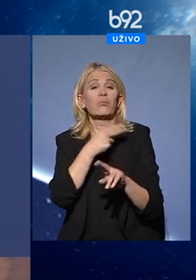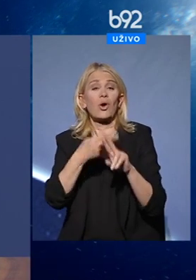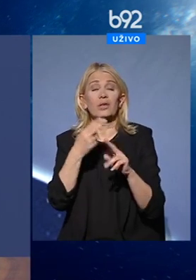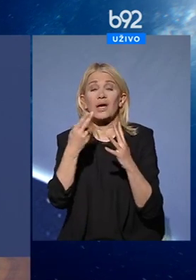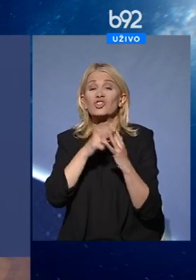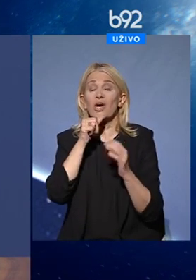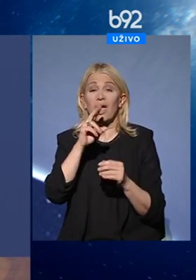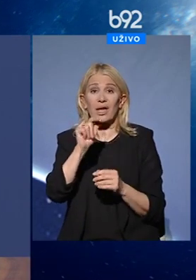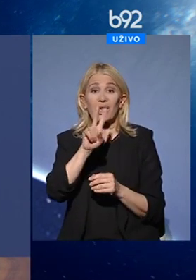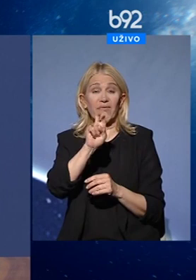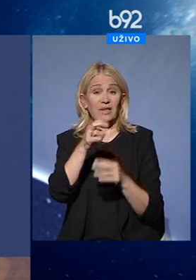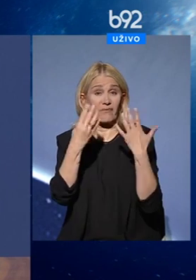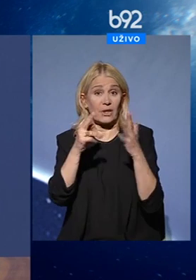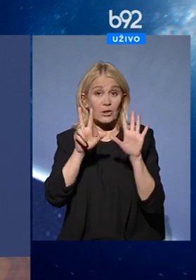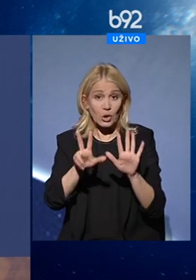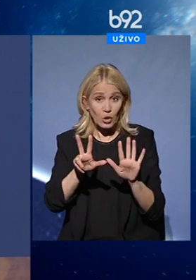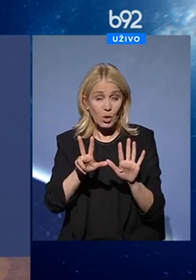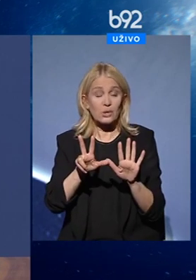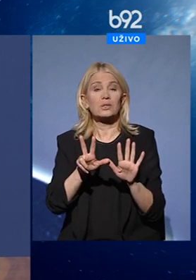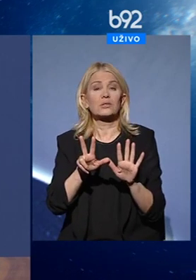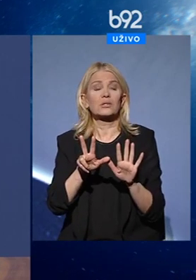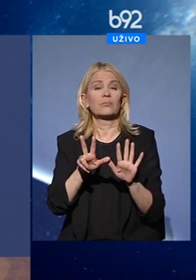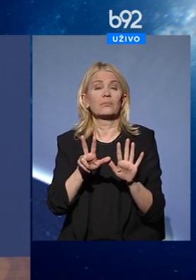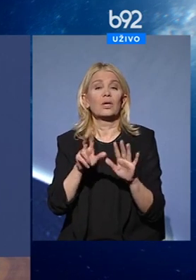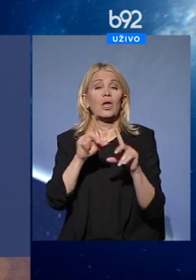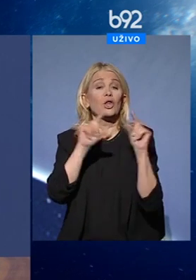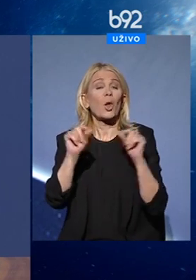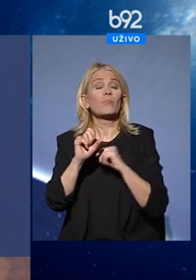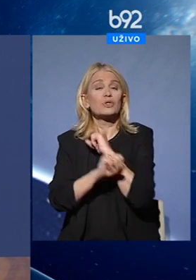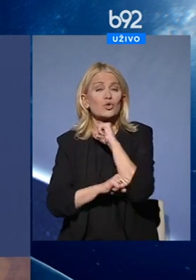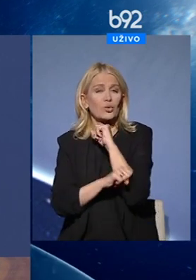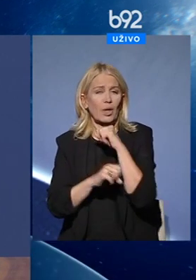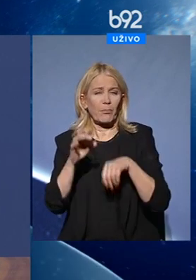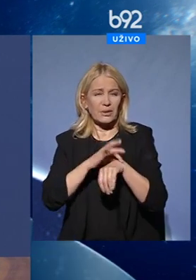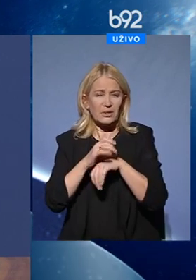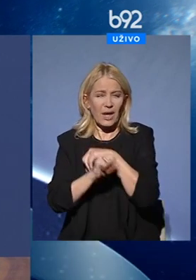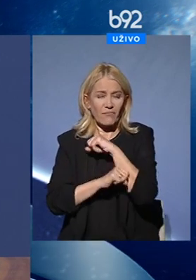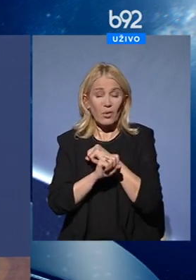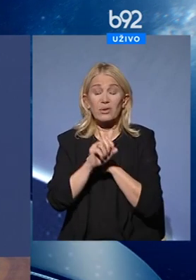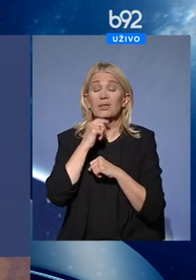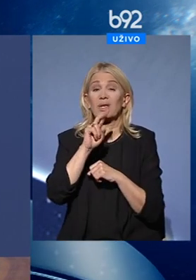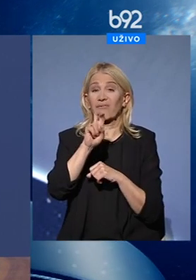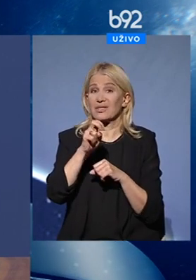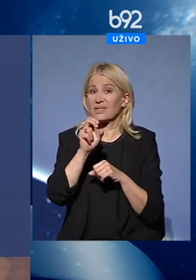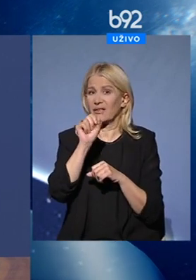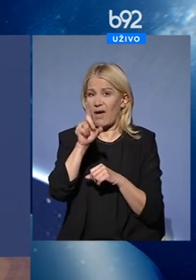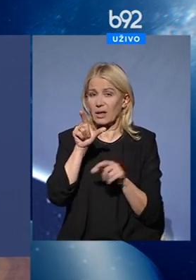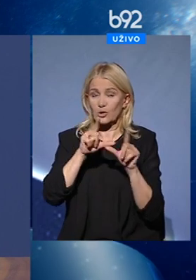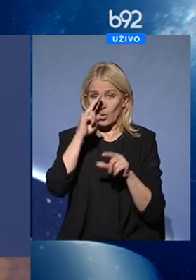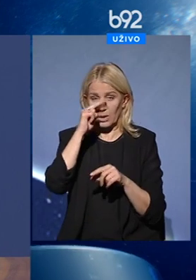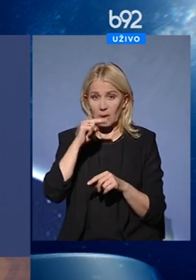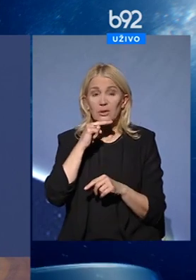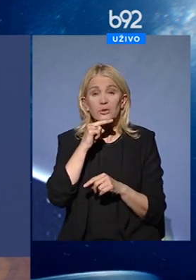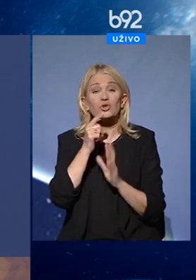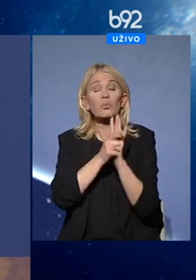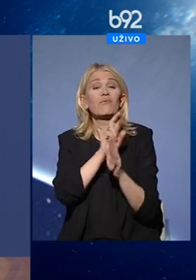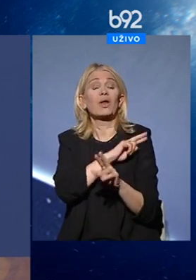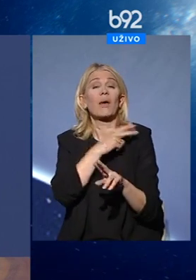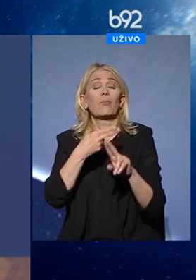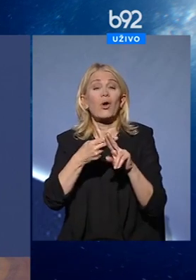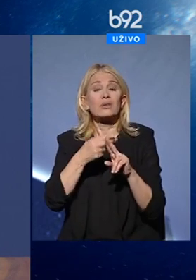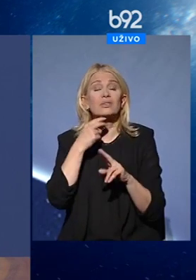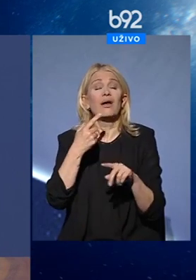Čajev 298 pacijenata, Dom studenta Medicinskog fakulteta Niš 212 pacijenata, Privremena bolnica